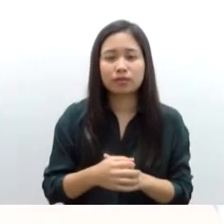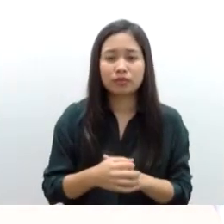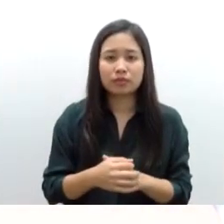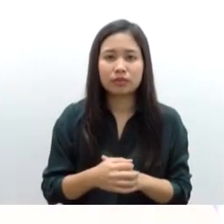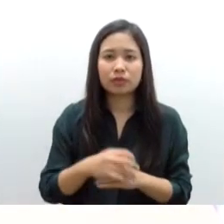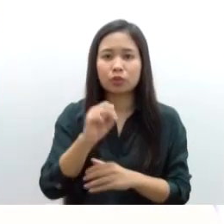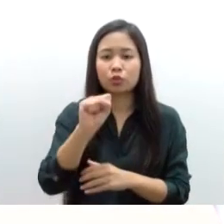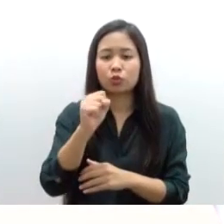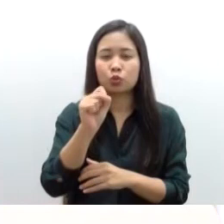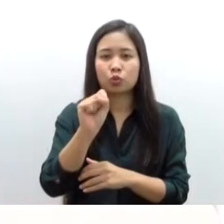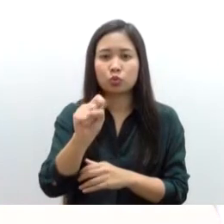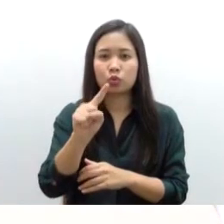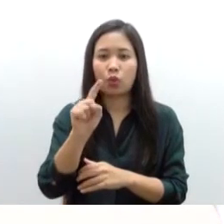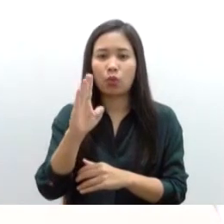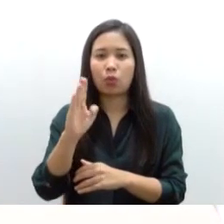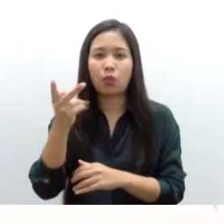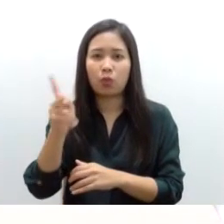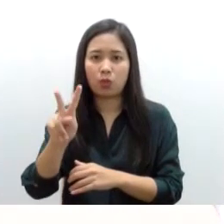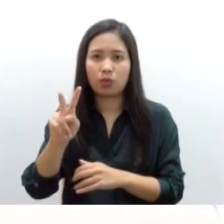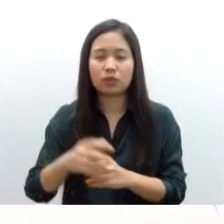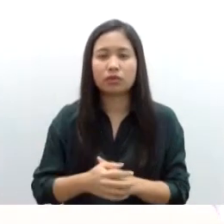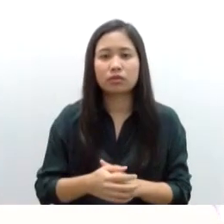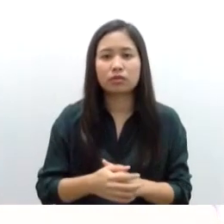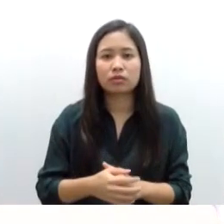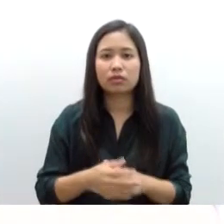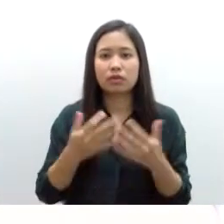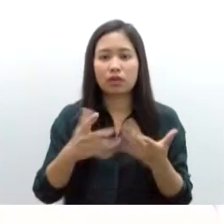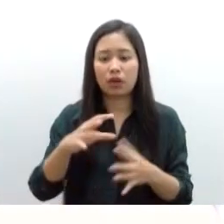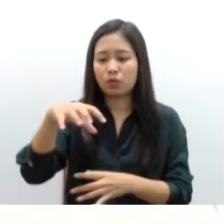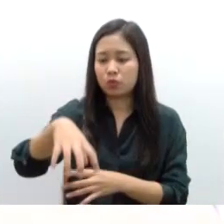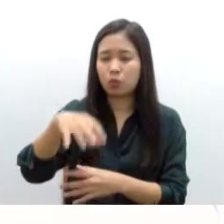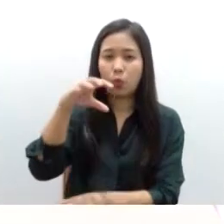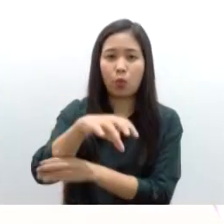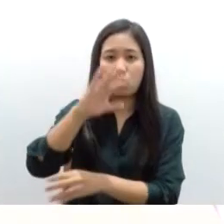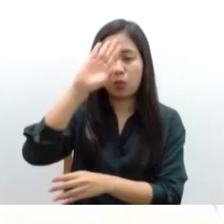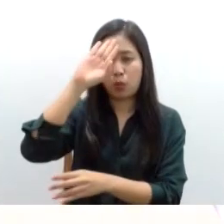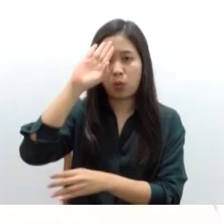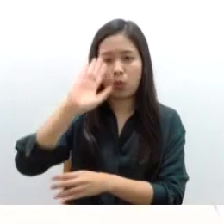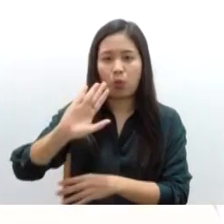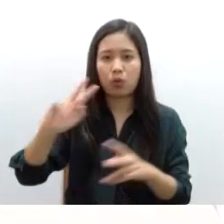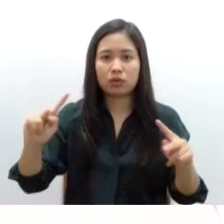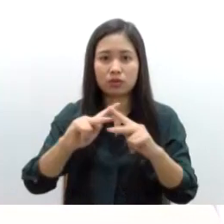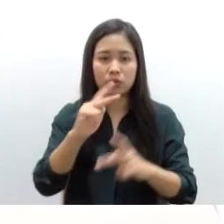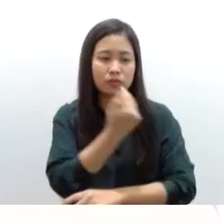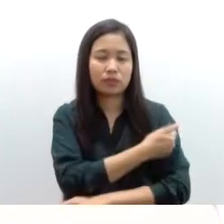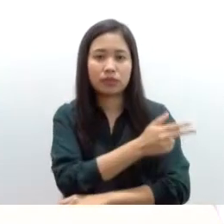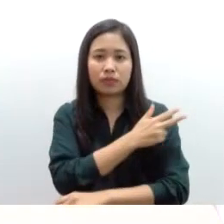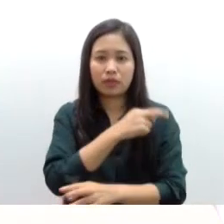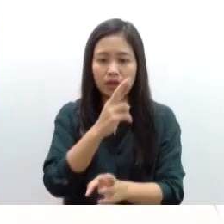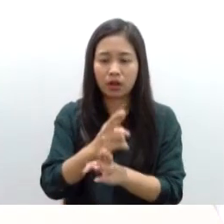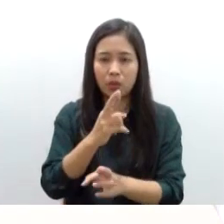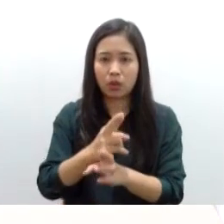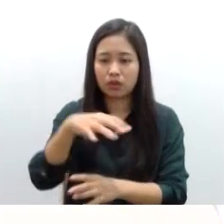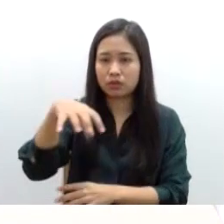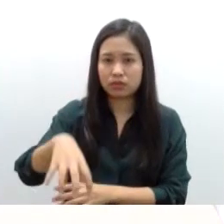บค.และก็ของกรมควบคุมโรคกระทรวงสาธารณสุขและศูนย์เฝ้าระวังและติดตามสถ